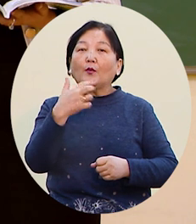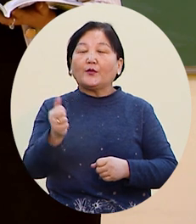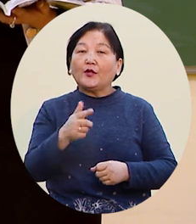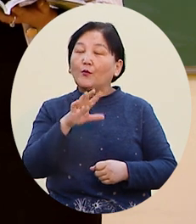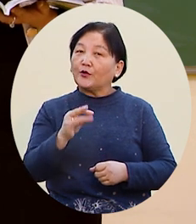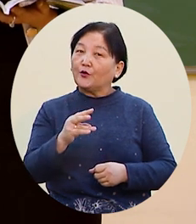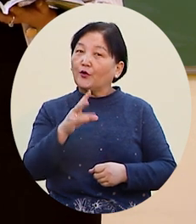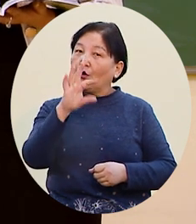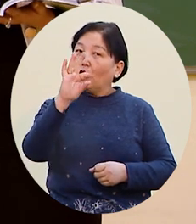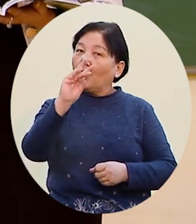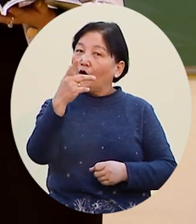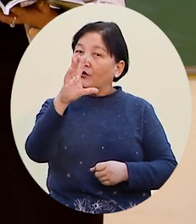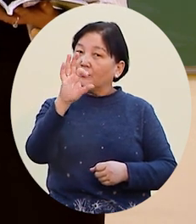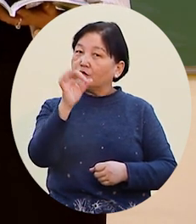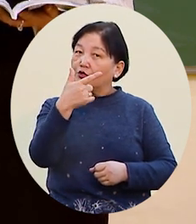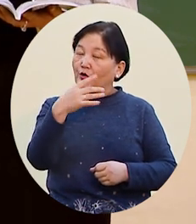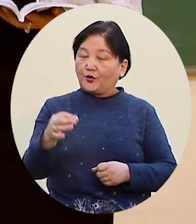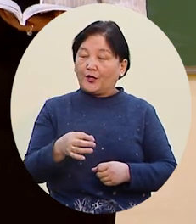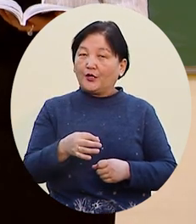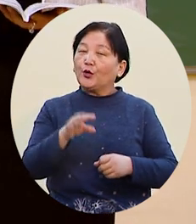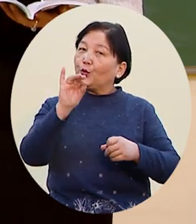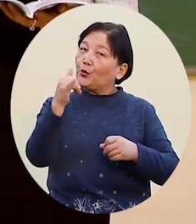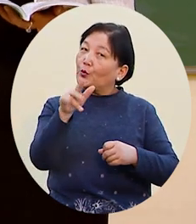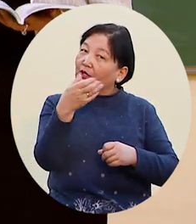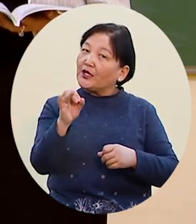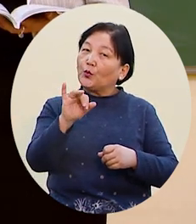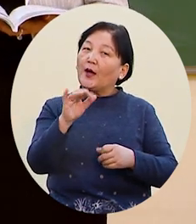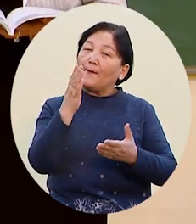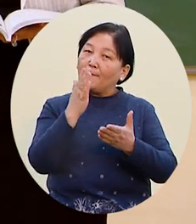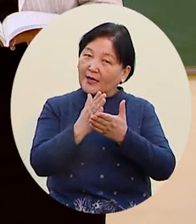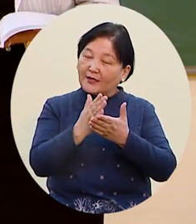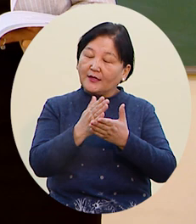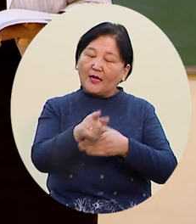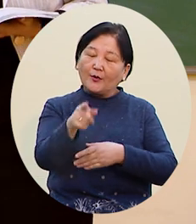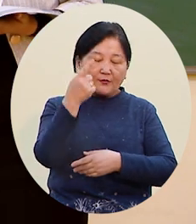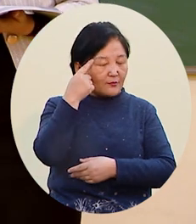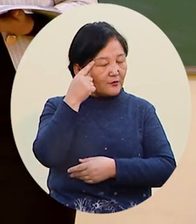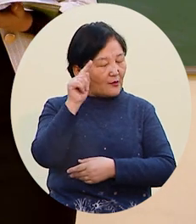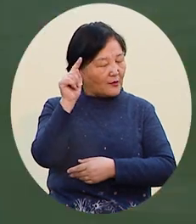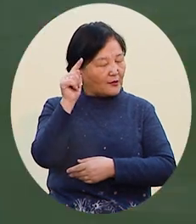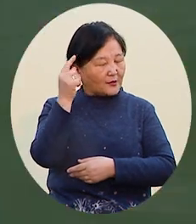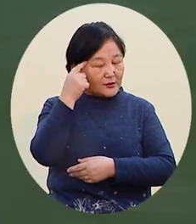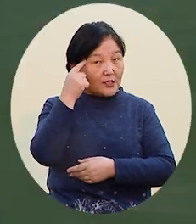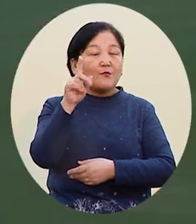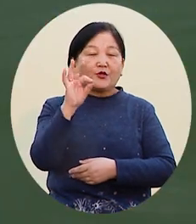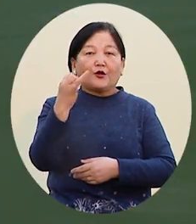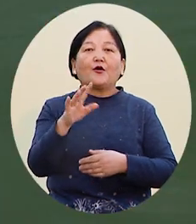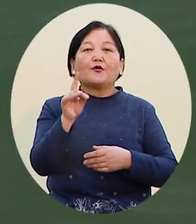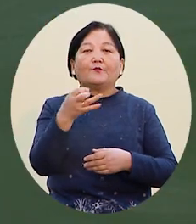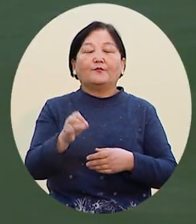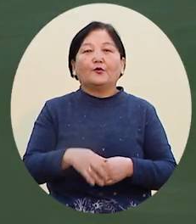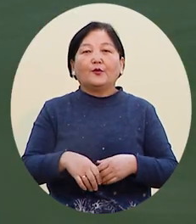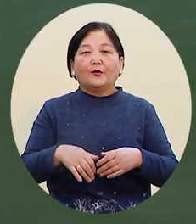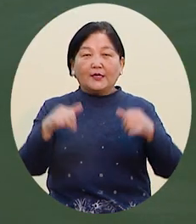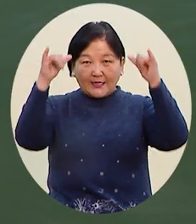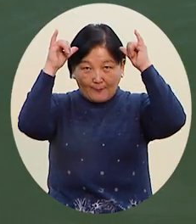онцгийн үүдэд зохиол дээр юуны тухай өгүүлэх болоо гэдгийг та бүхэн таамаглаж байгаа аа. За ингээд хүүхдүүдээ